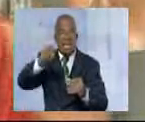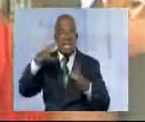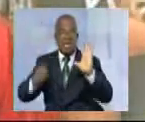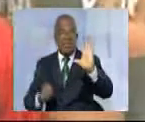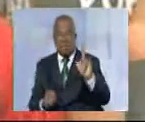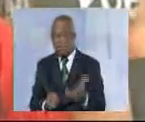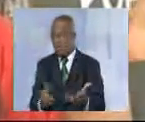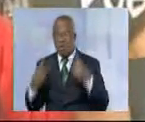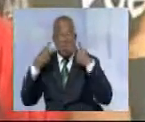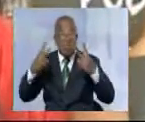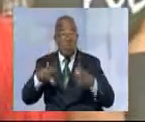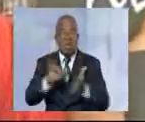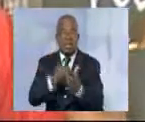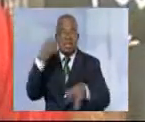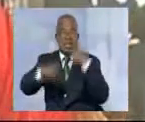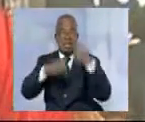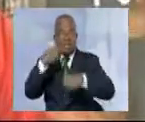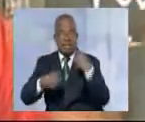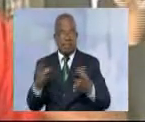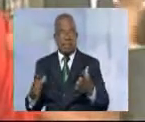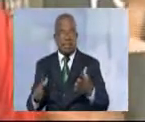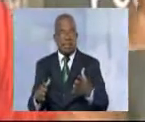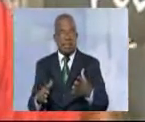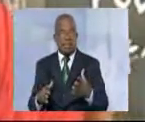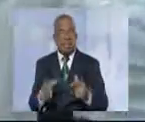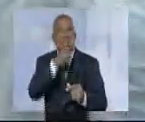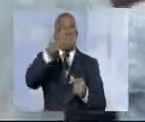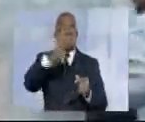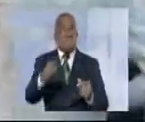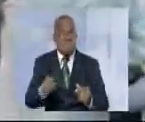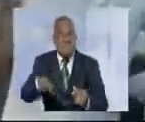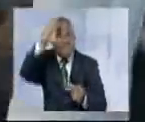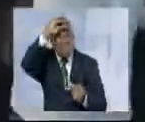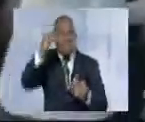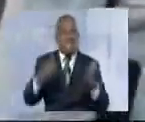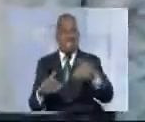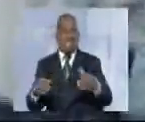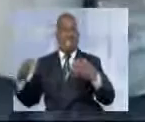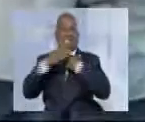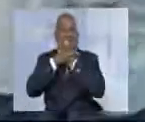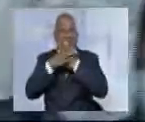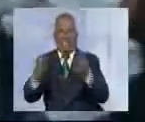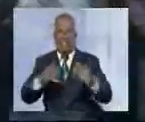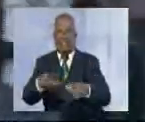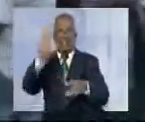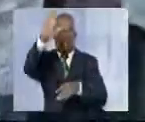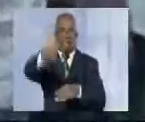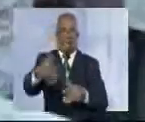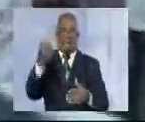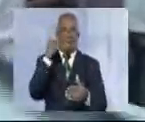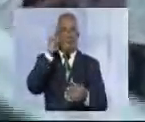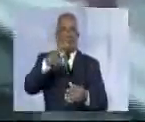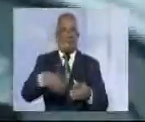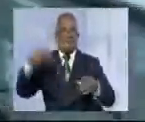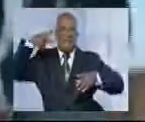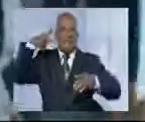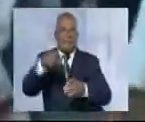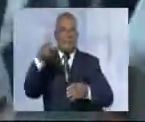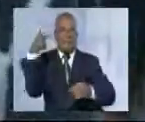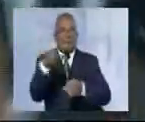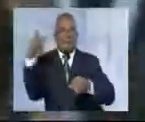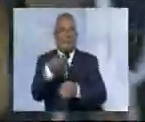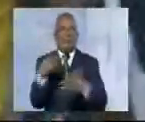avec sérieux. Mais ici, on ne fait pas les choses sérieusement. La prise de conscience est lente. Selon Human Rights Watch,